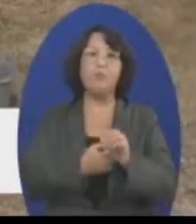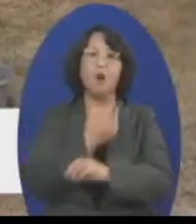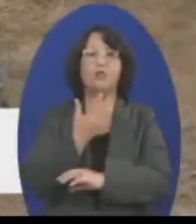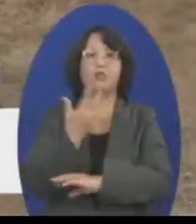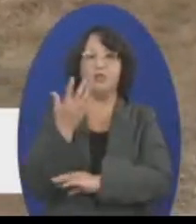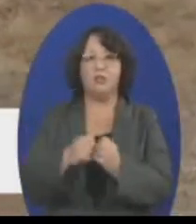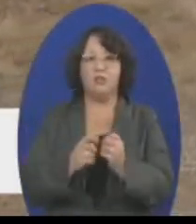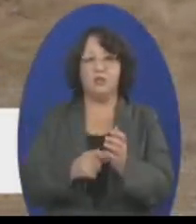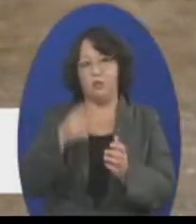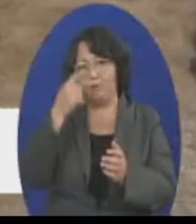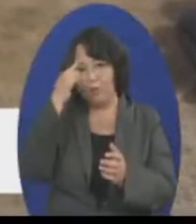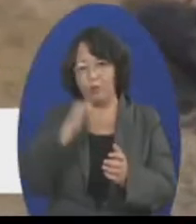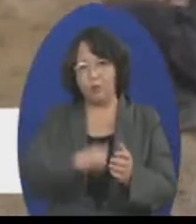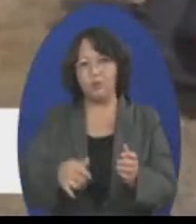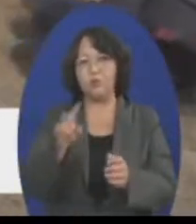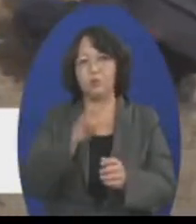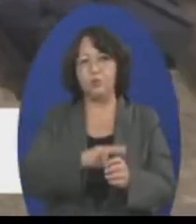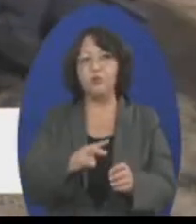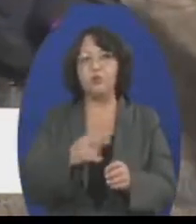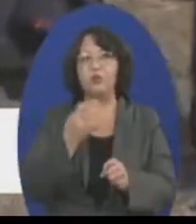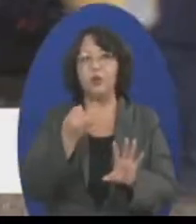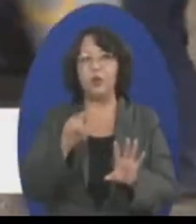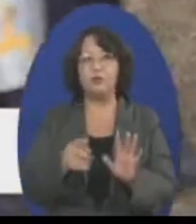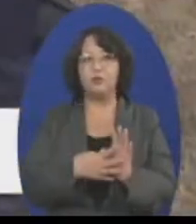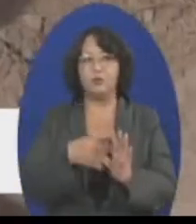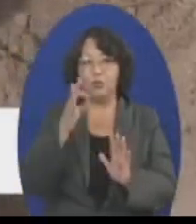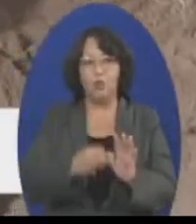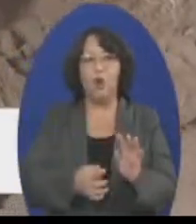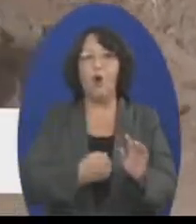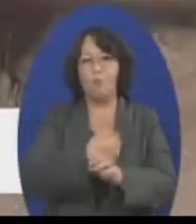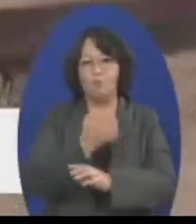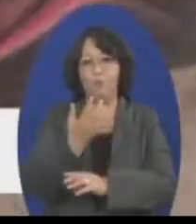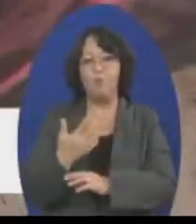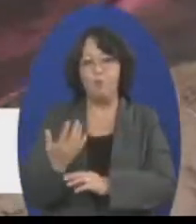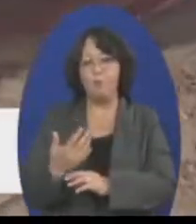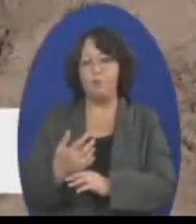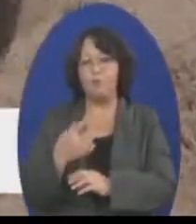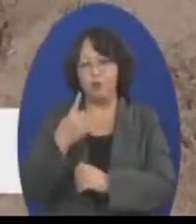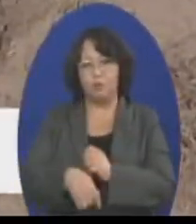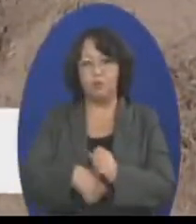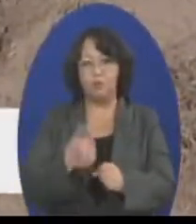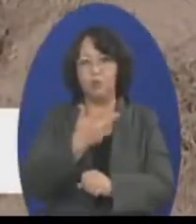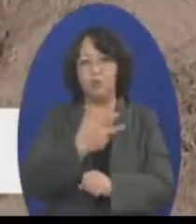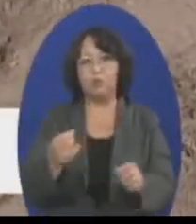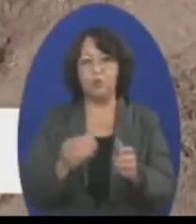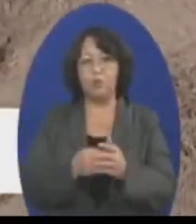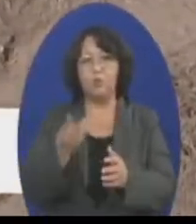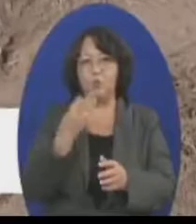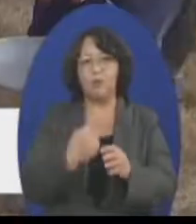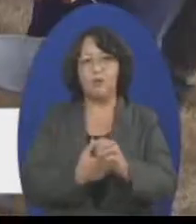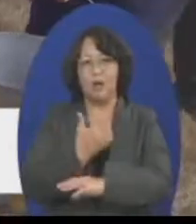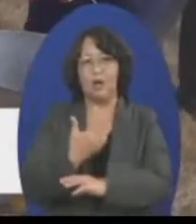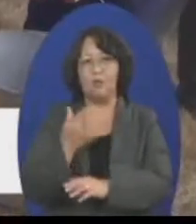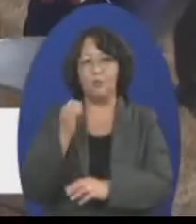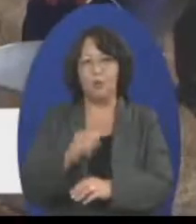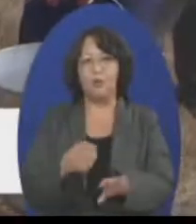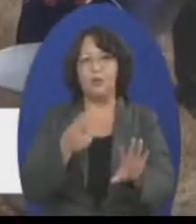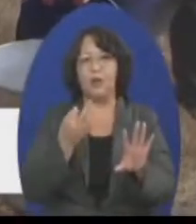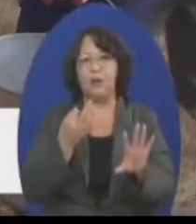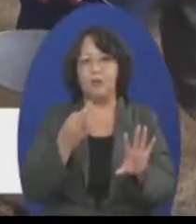байгаа. Манай улсын нийт нутаг дэвсгэрийн 7.9%-ийг ой мод бүрхдэг. Цаашид жил бүр 300 мянган мод тарвал энэ